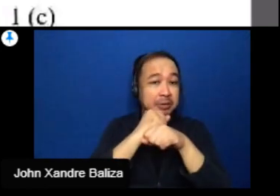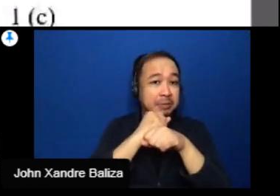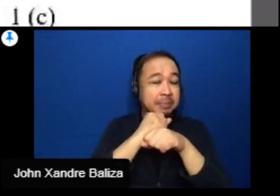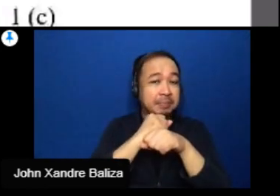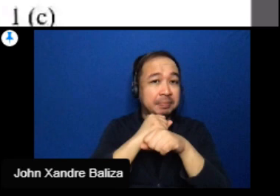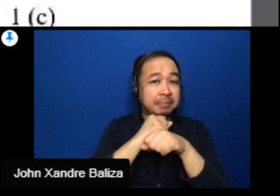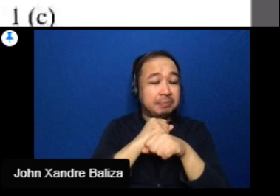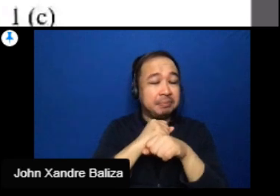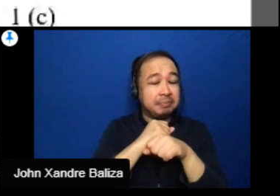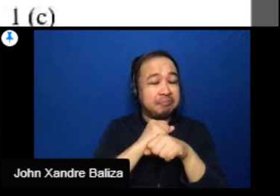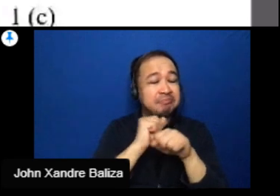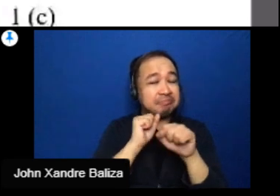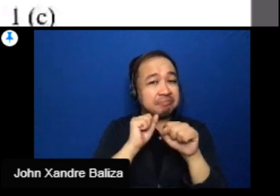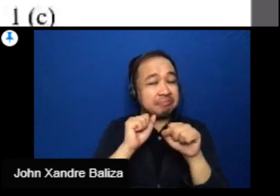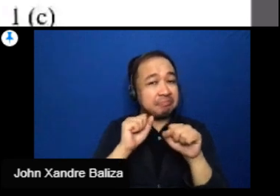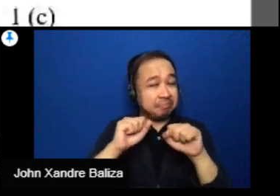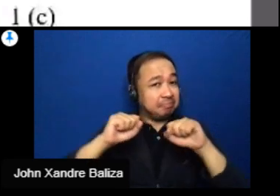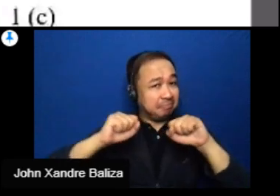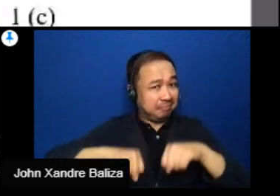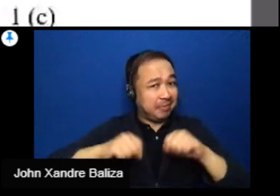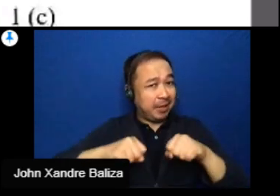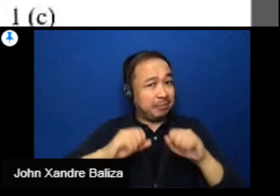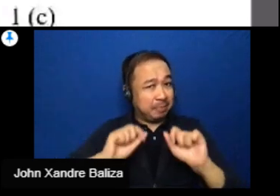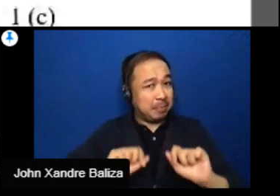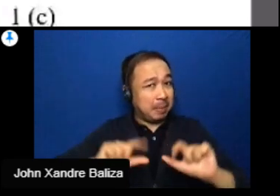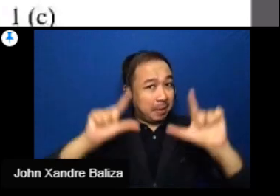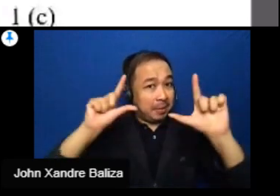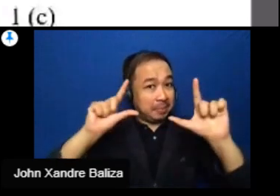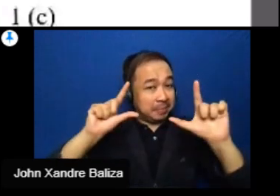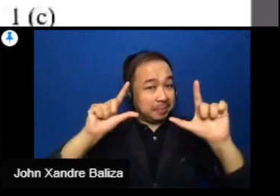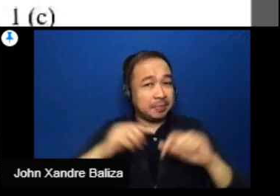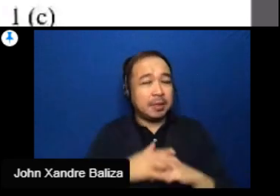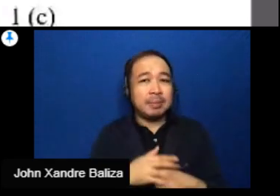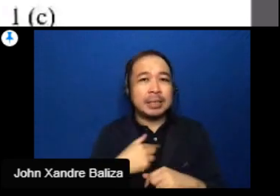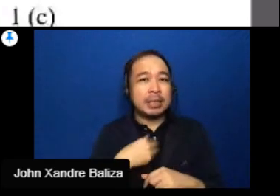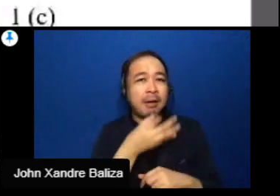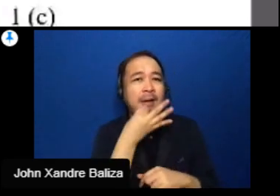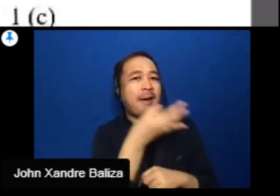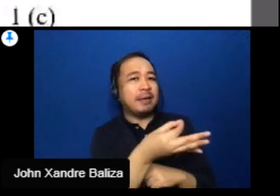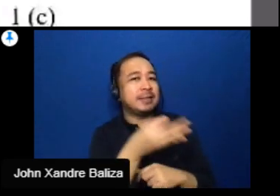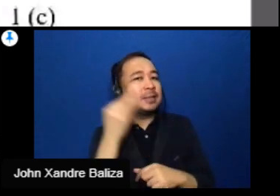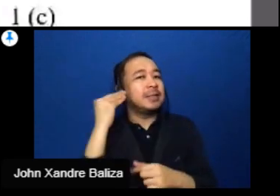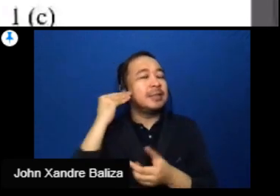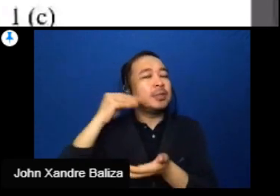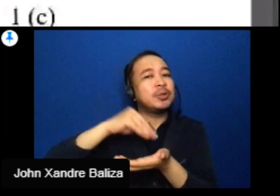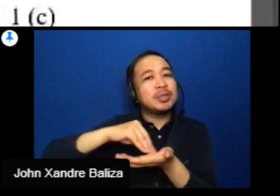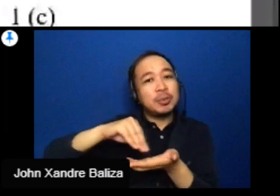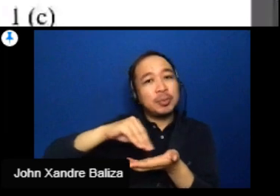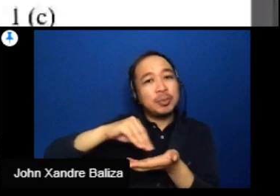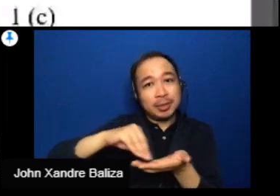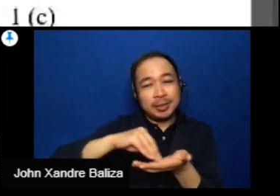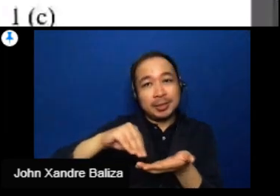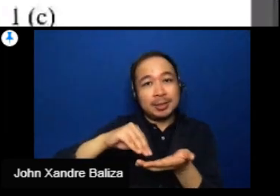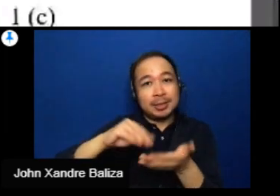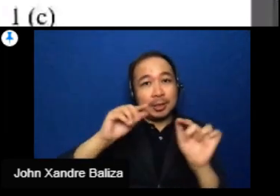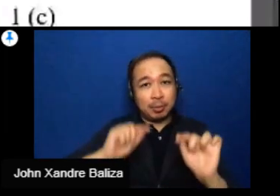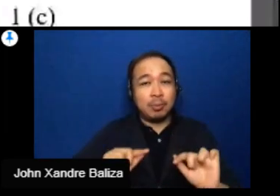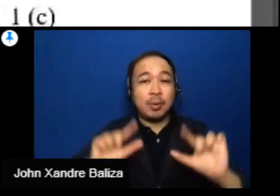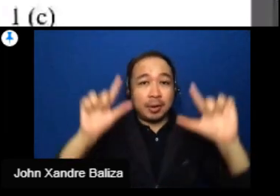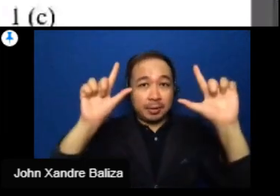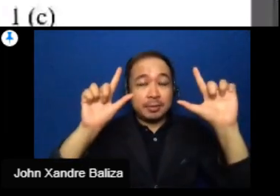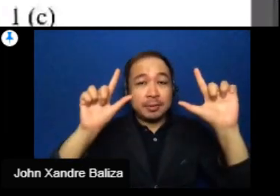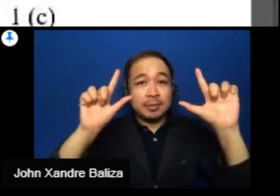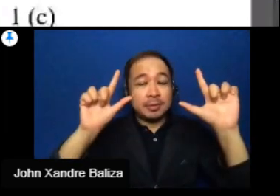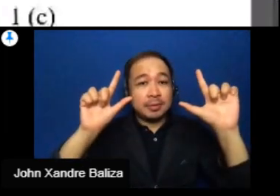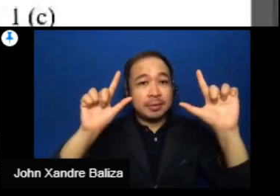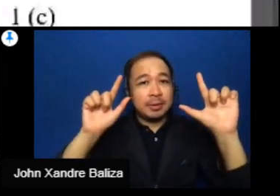Я хотел бы попросить секретариат вывести предлагаемую делегацией Японии формулировку на экран.